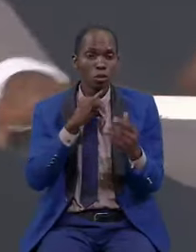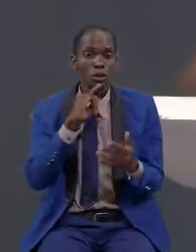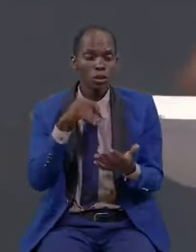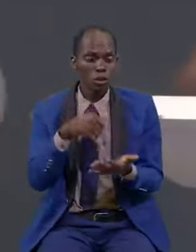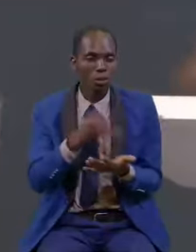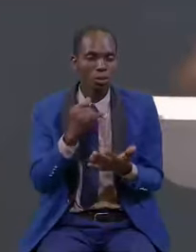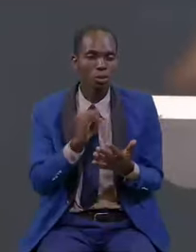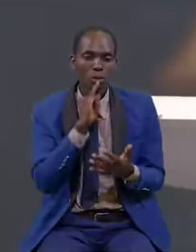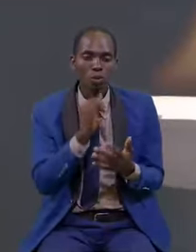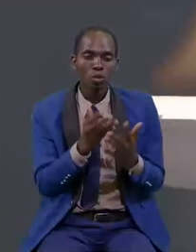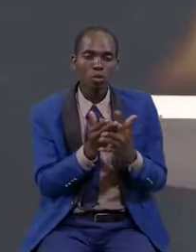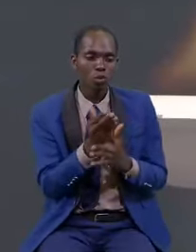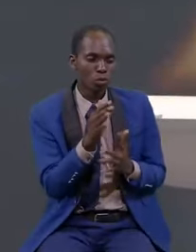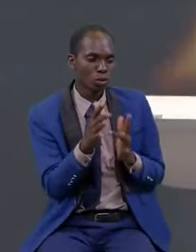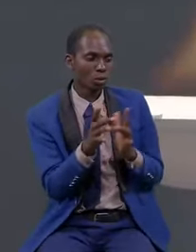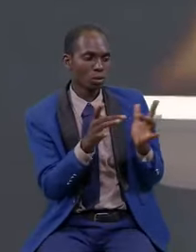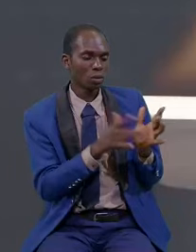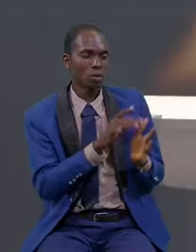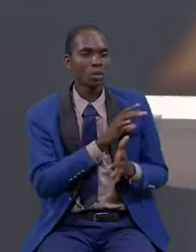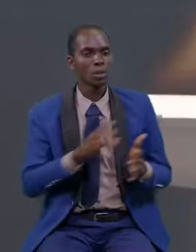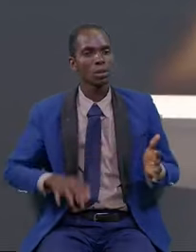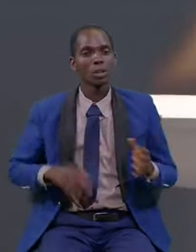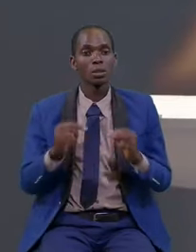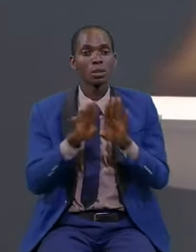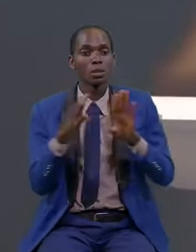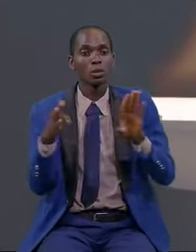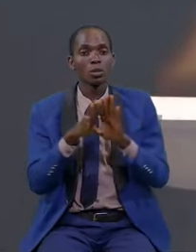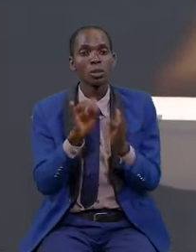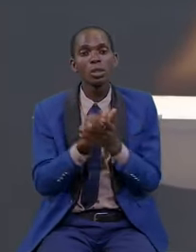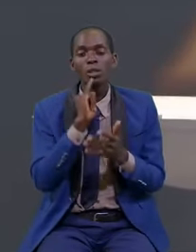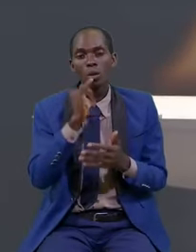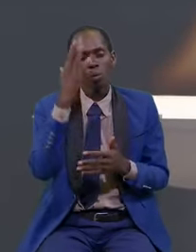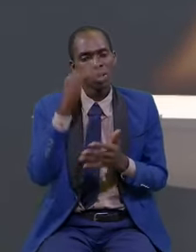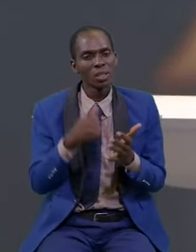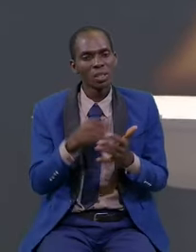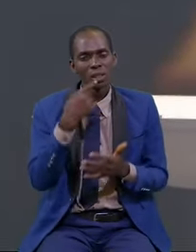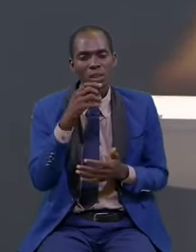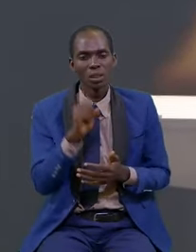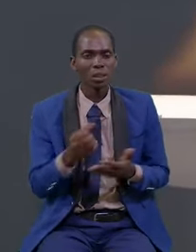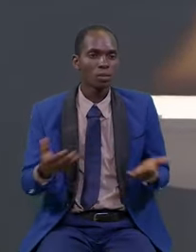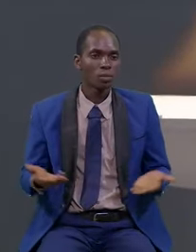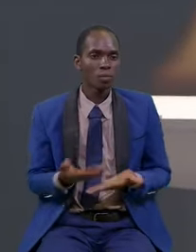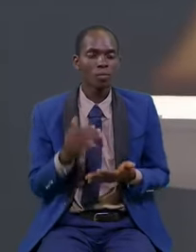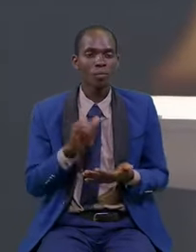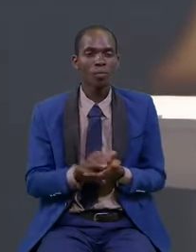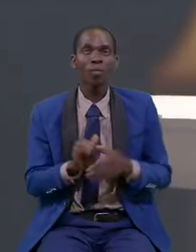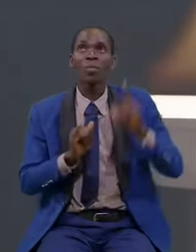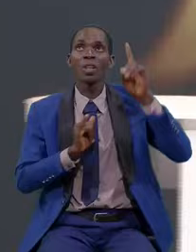la porte par laquelle on entre. C'est pourquoi il dit, je suis la porte. Si quelqu'un entre par moi,